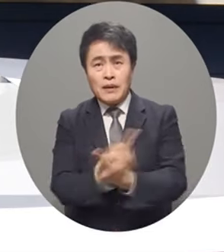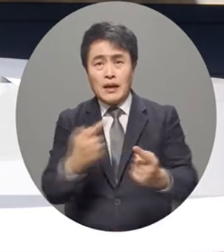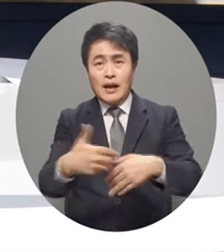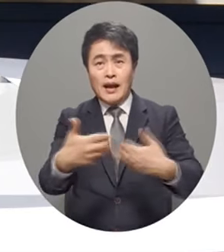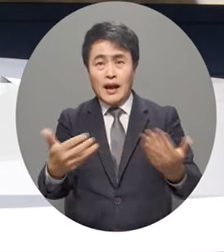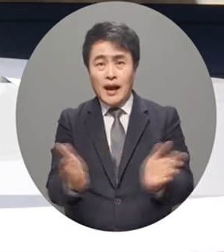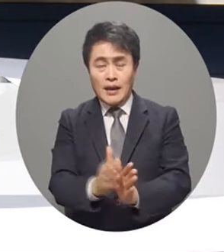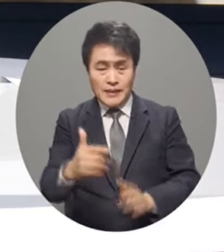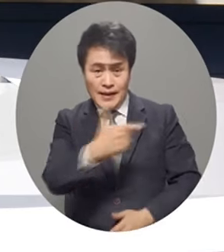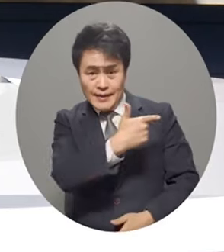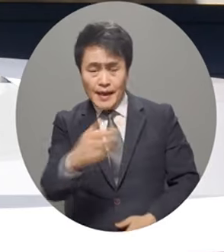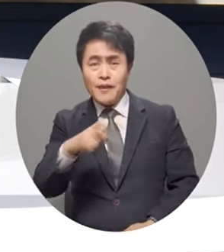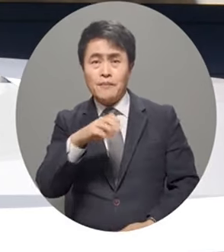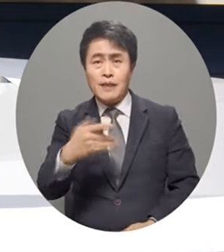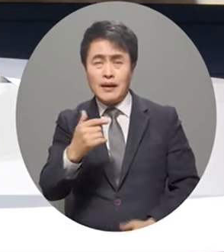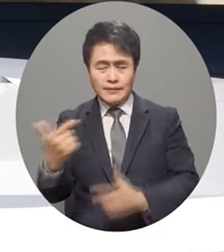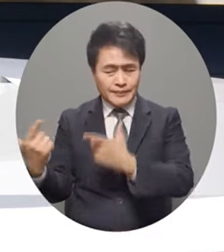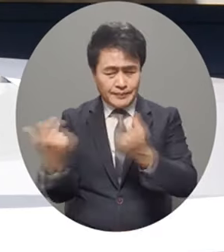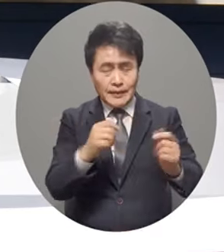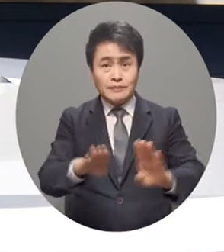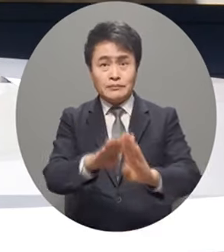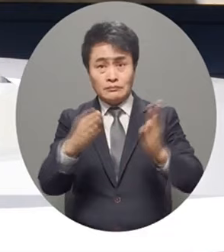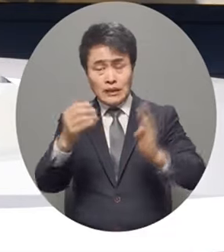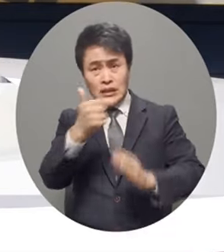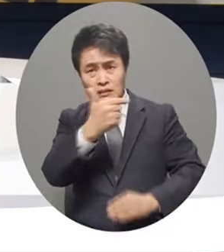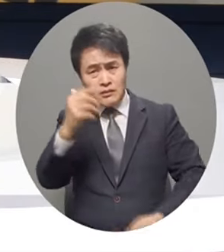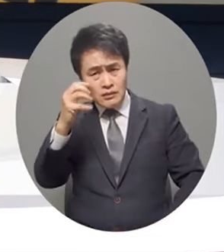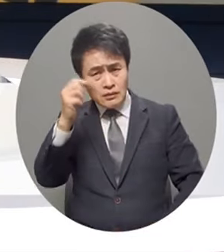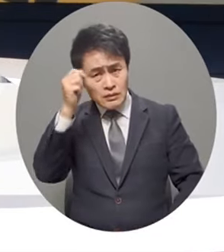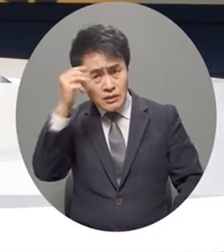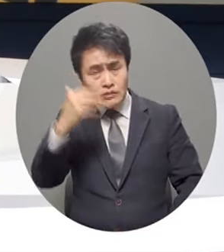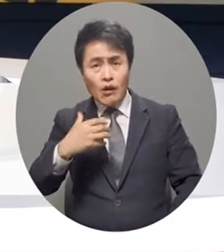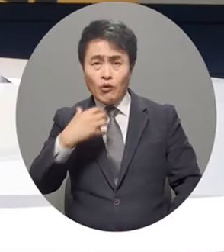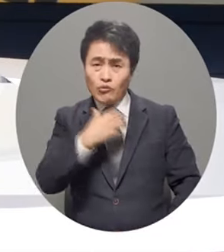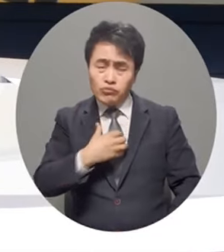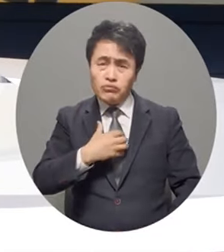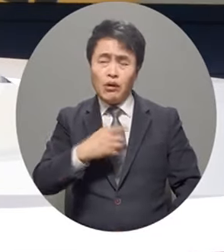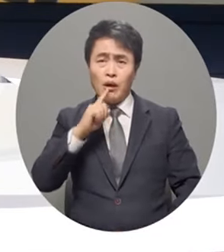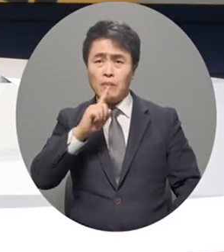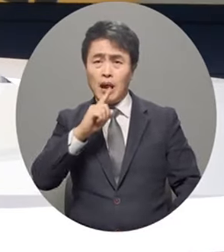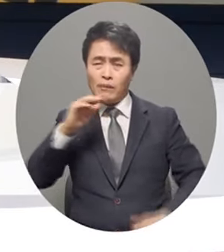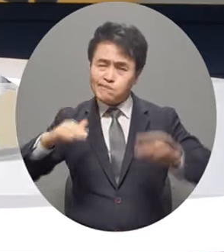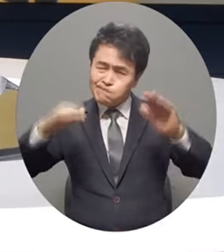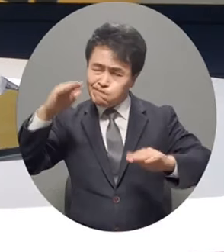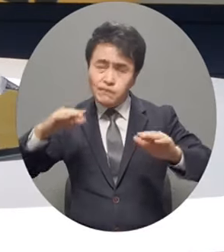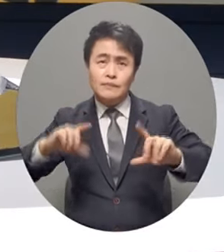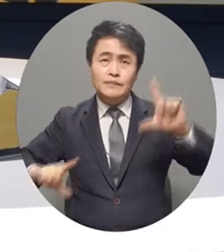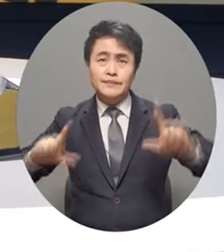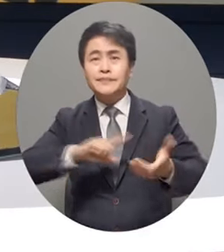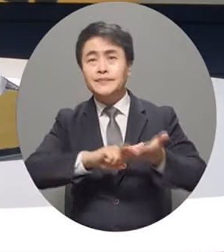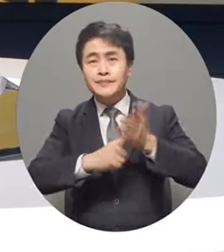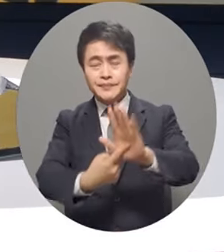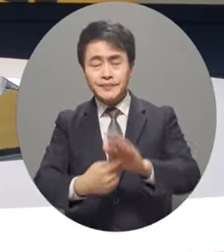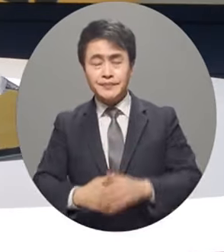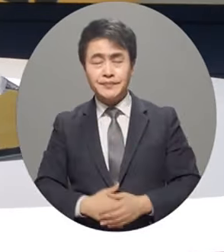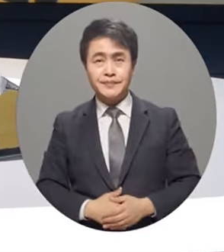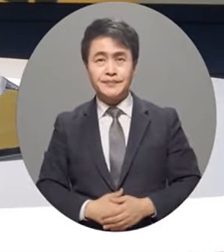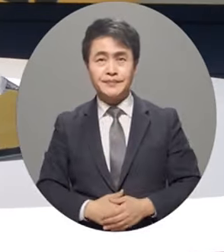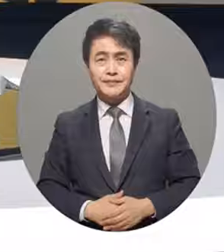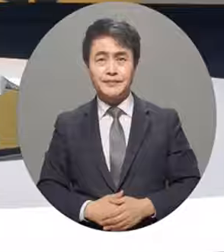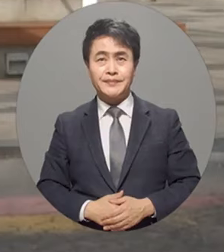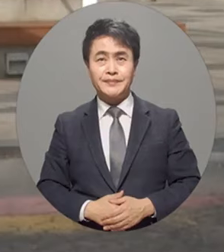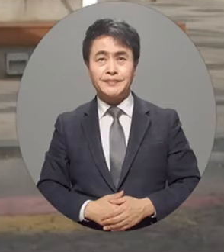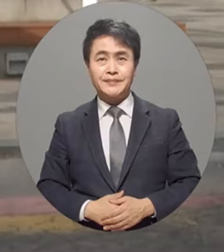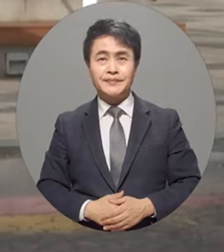일제히 문을 열었습니다. 기대와 우려, 시각은 엇갈리고 있습니다. 이재욱 기자가 현장에 다녀왔습니다.